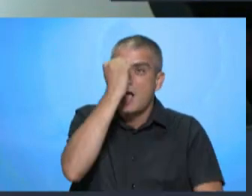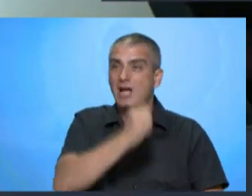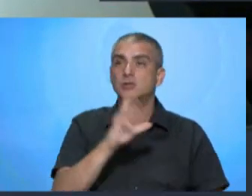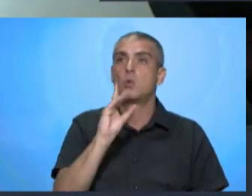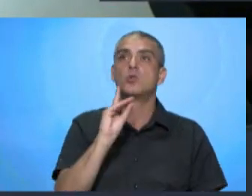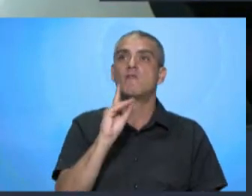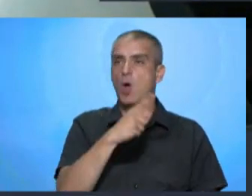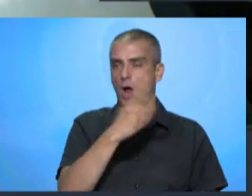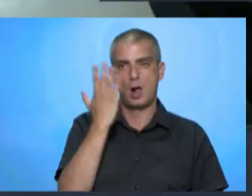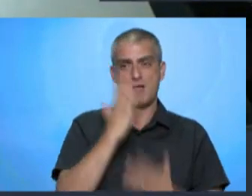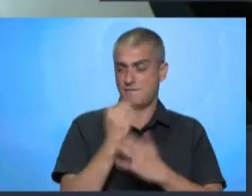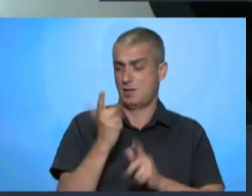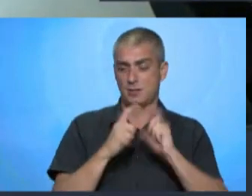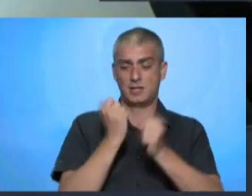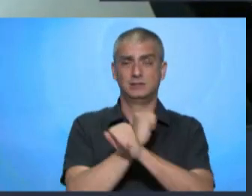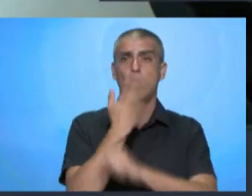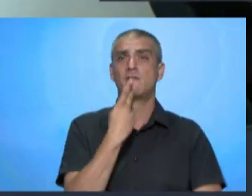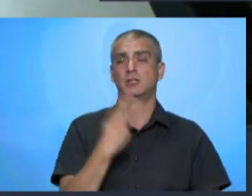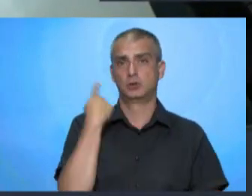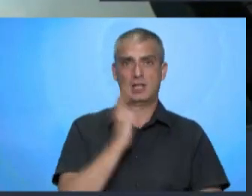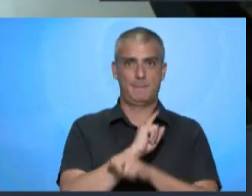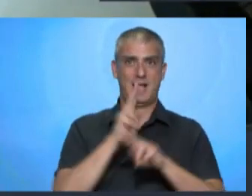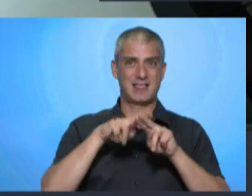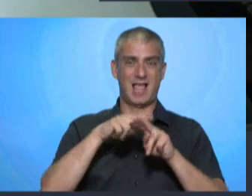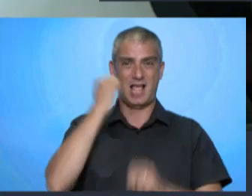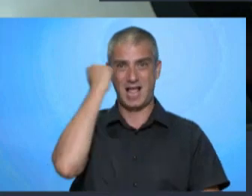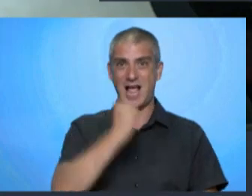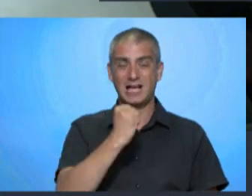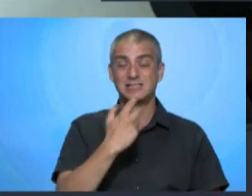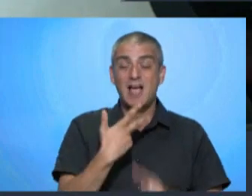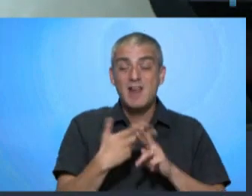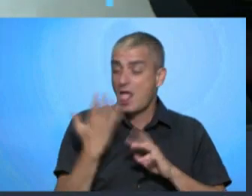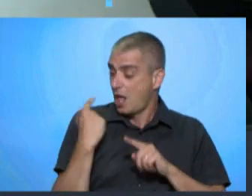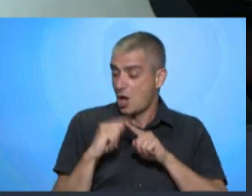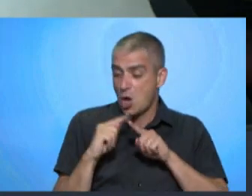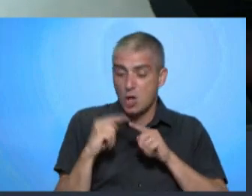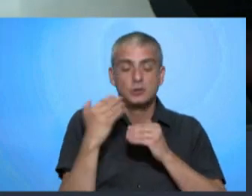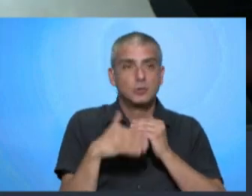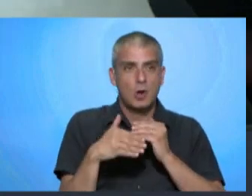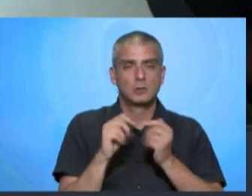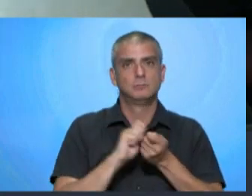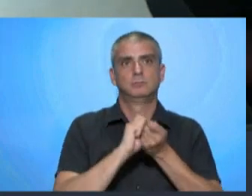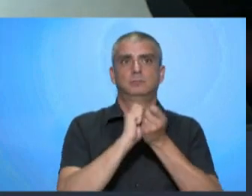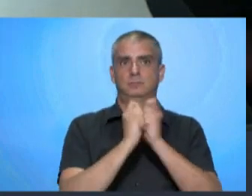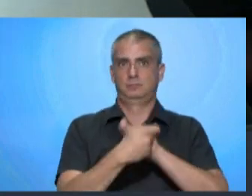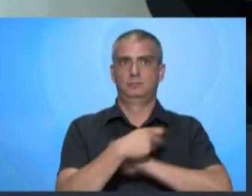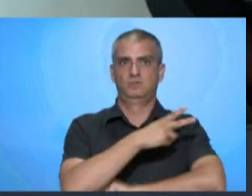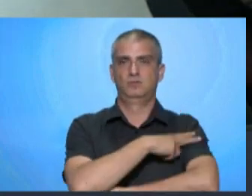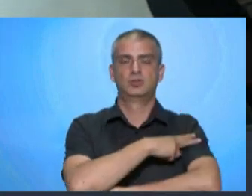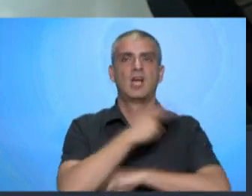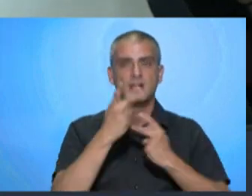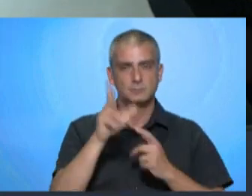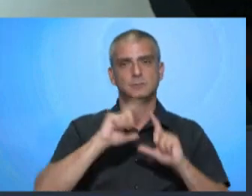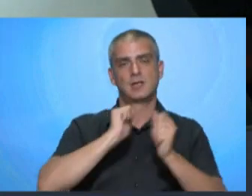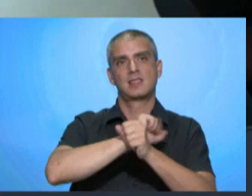העיר שנעצרו כבר לפני שנתיים מיד לאחר הרצח, אבל רק בחודשים האחרונים חלה התפנית שהמשטרה חיפשה, הם